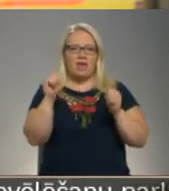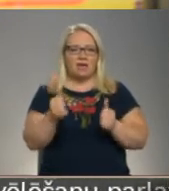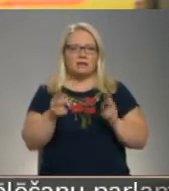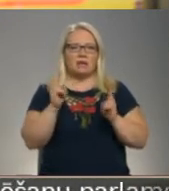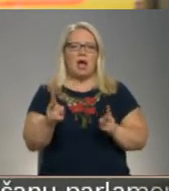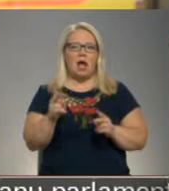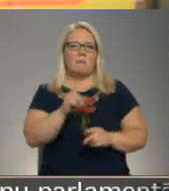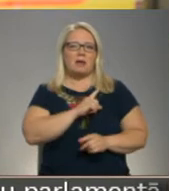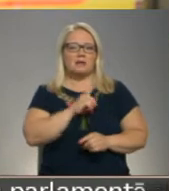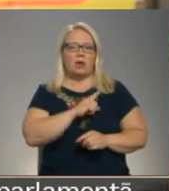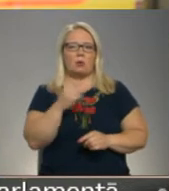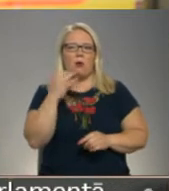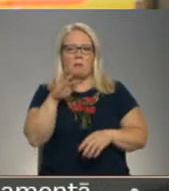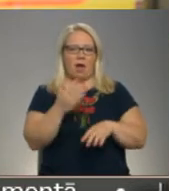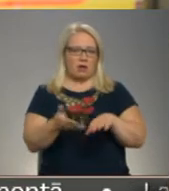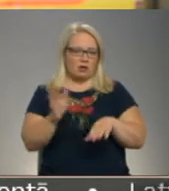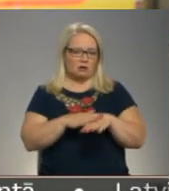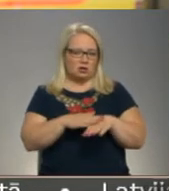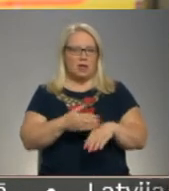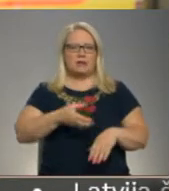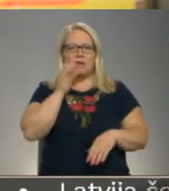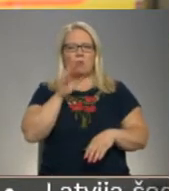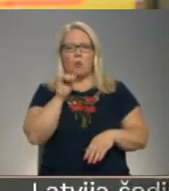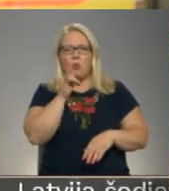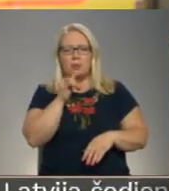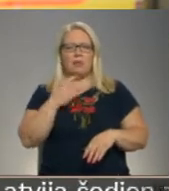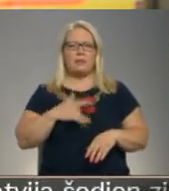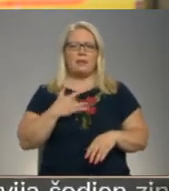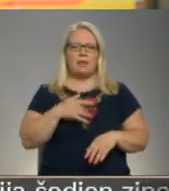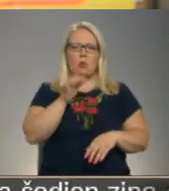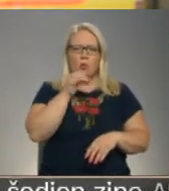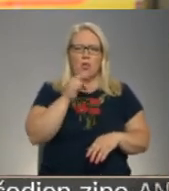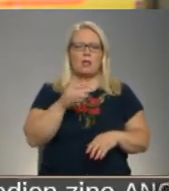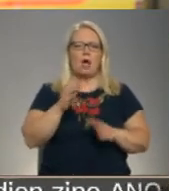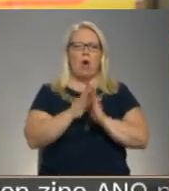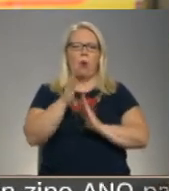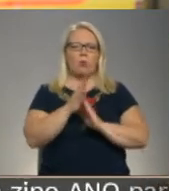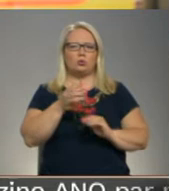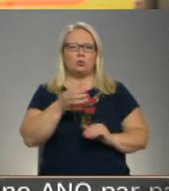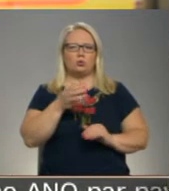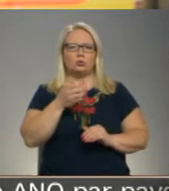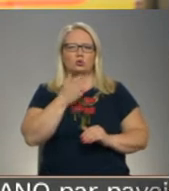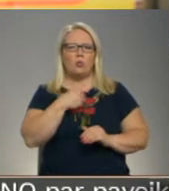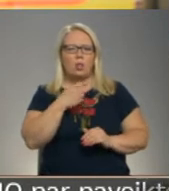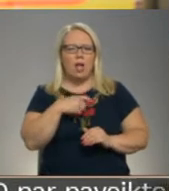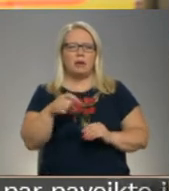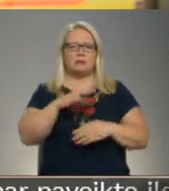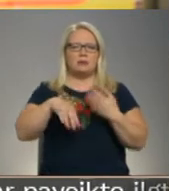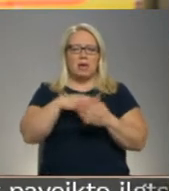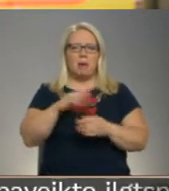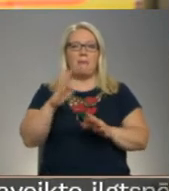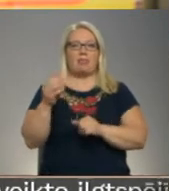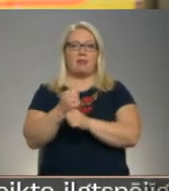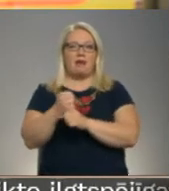no pārkaršanas. Tātad dzeram ūdeni, minerālu ūdeni, augļu sulas, miksējam šo visu. Jāsaka, ka kafija, tēja